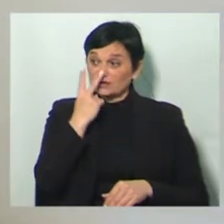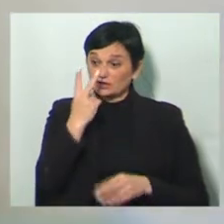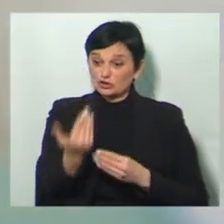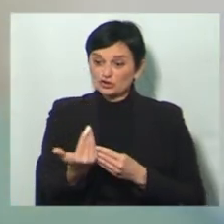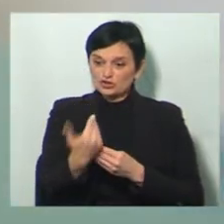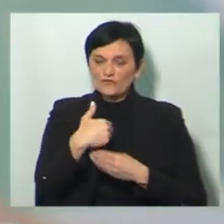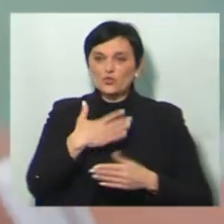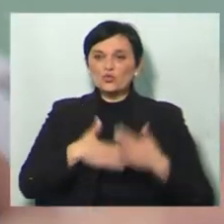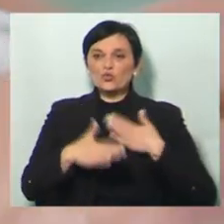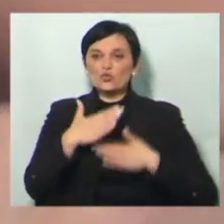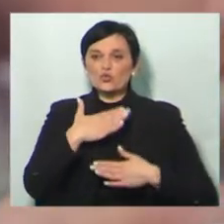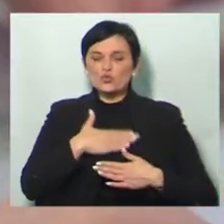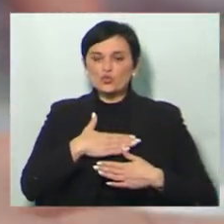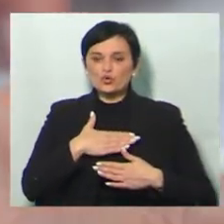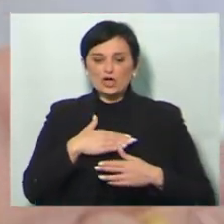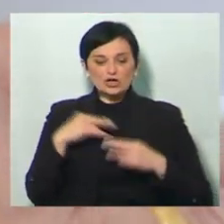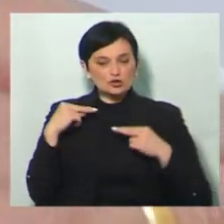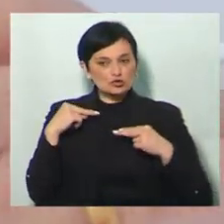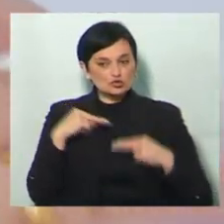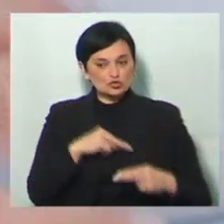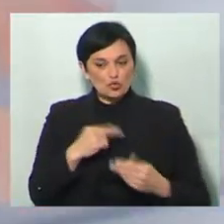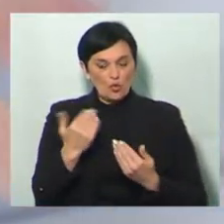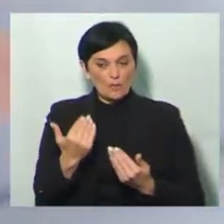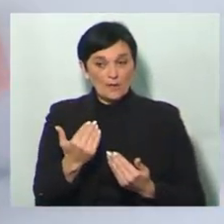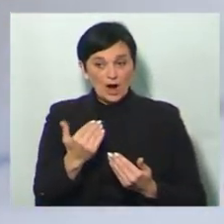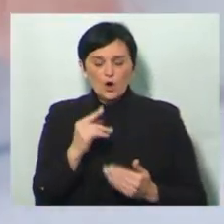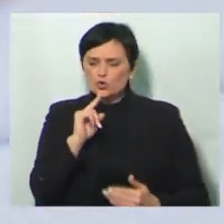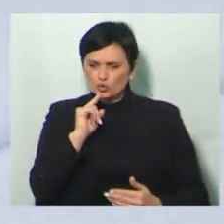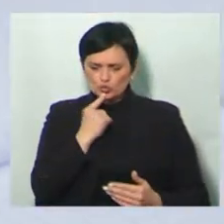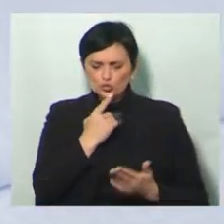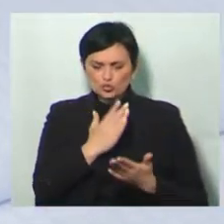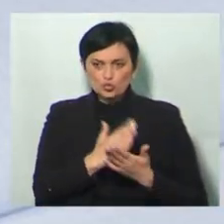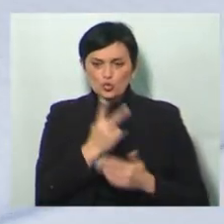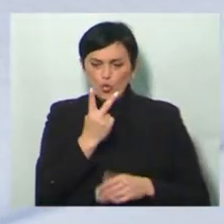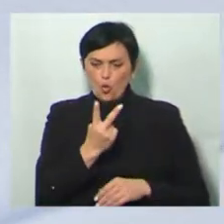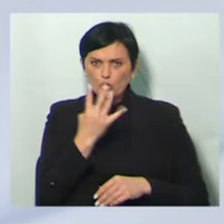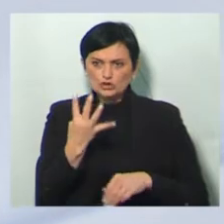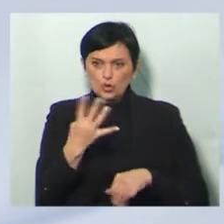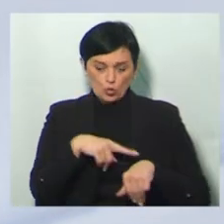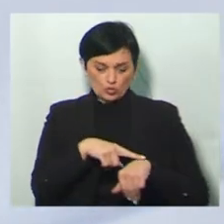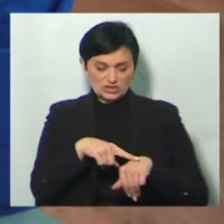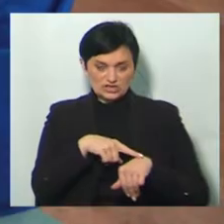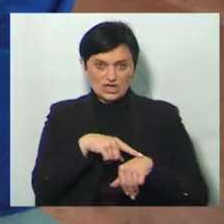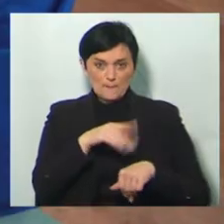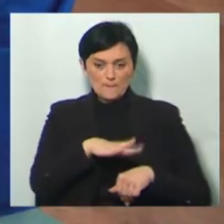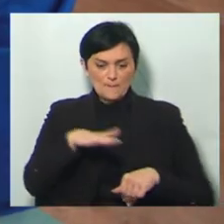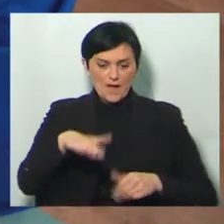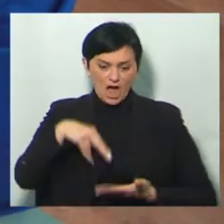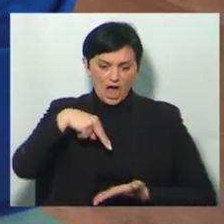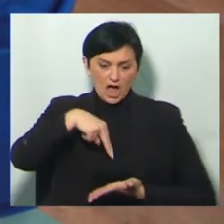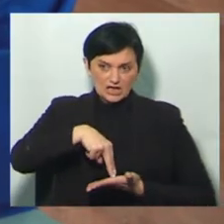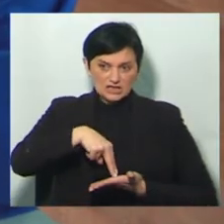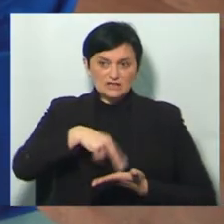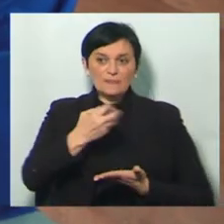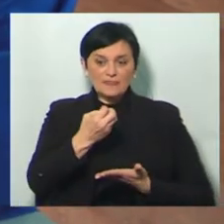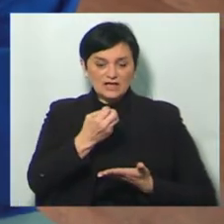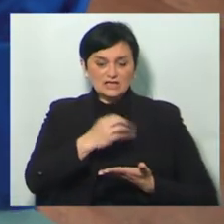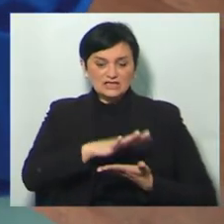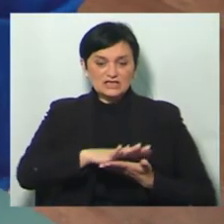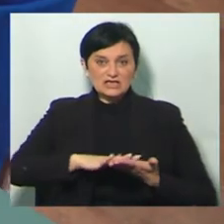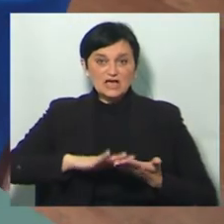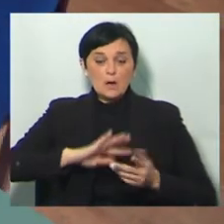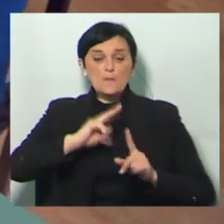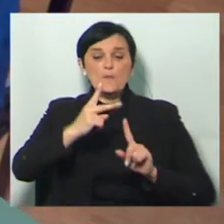შესვლა თავგადადებული შრომა. Იმიტომ რომ რთულია 24 საათი ფეხზე იდგე და კიდე გააგრძელო